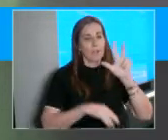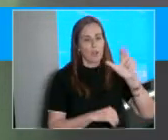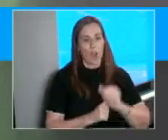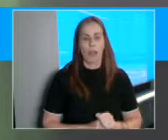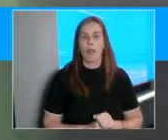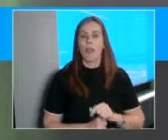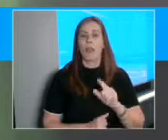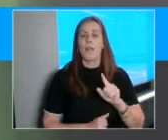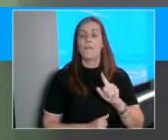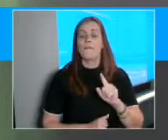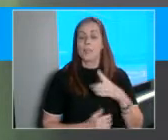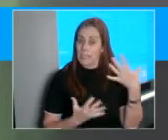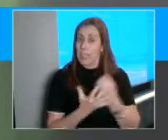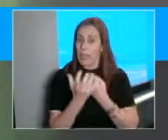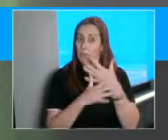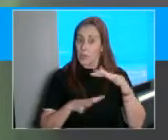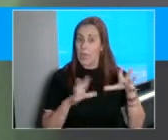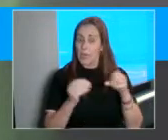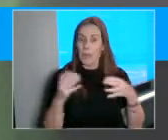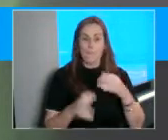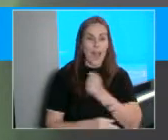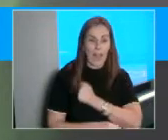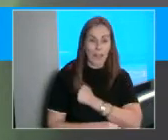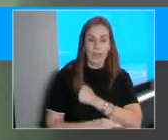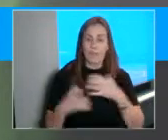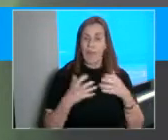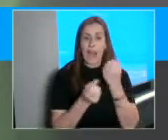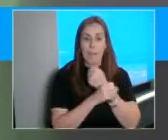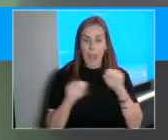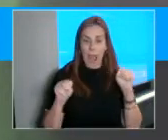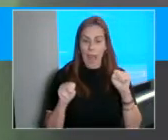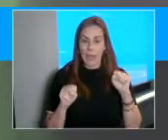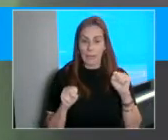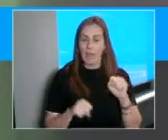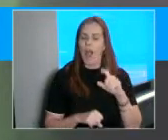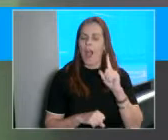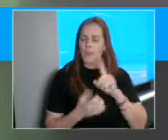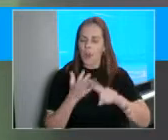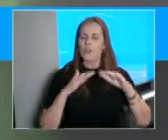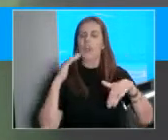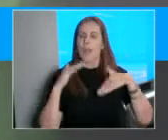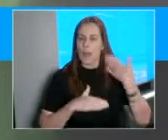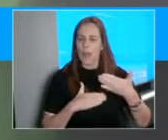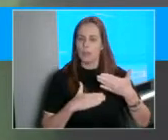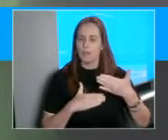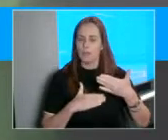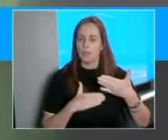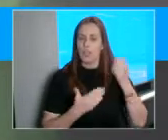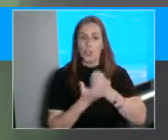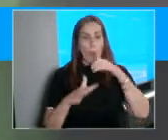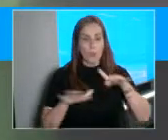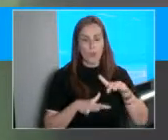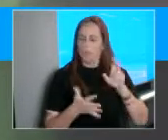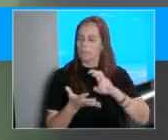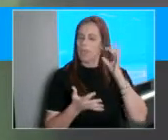1973, ומאיר הצליחה להקים ממשלה עם המפד"ל ועם המפלגה הליברלית העצמאית. החודש לאחר אישור הממשלה בכנסת,